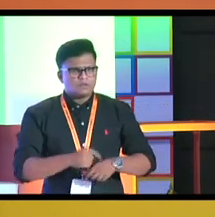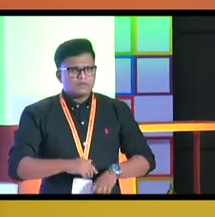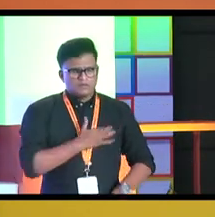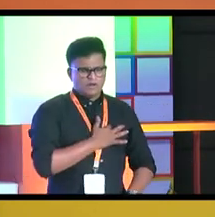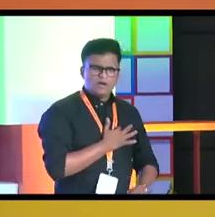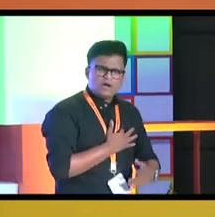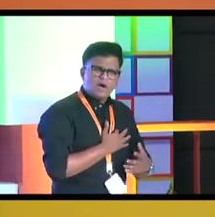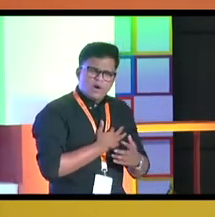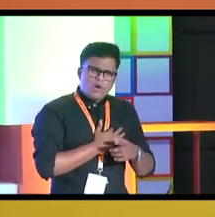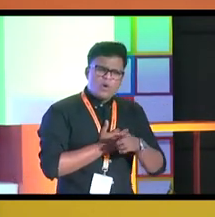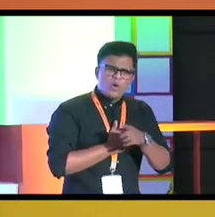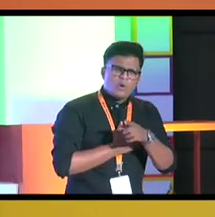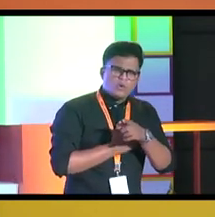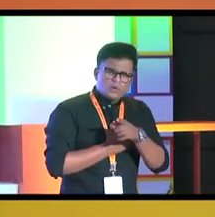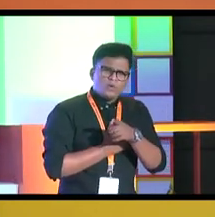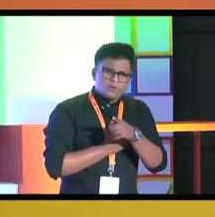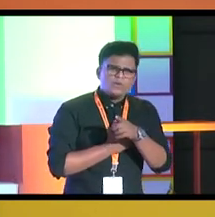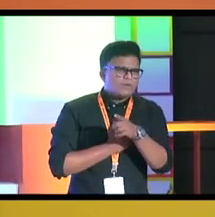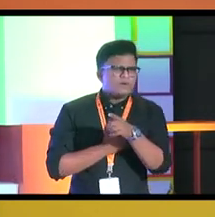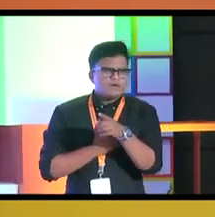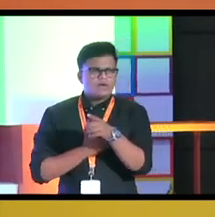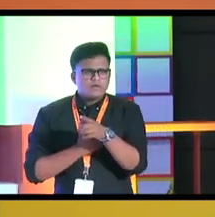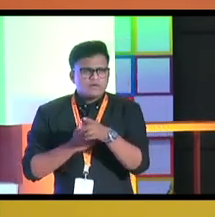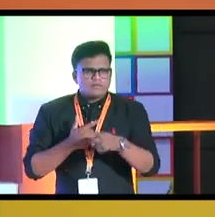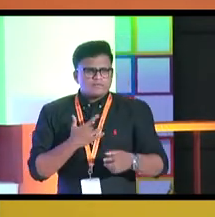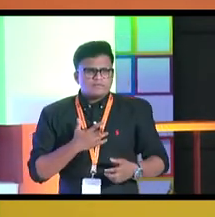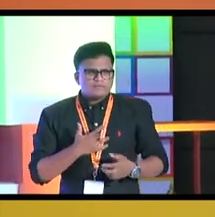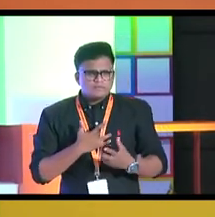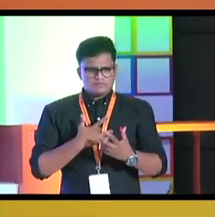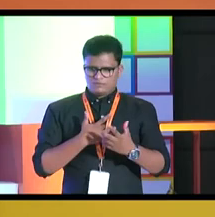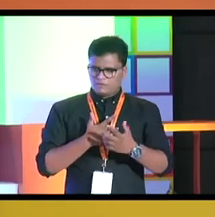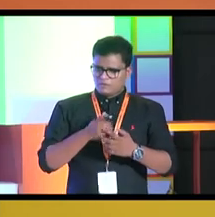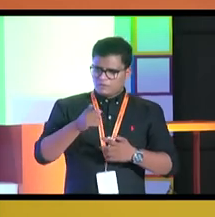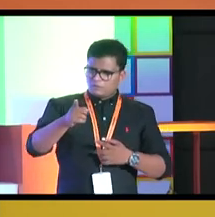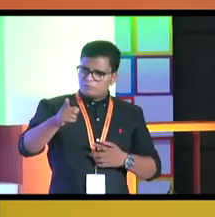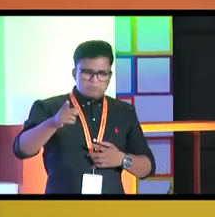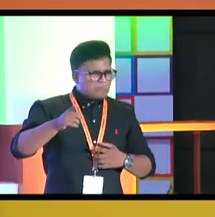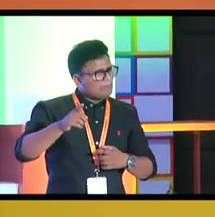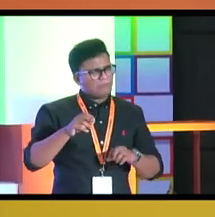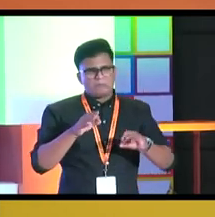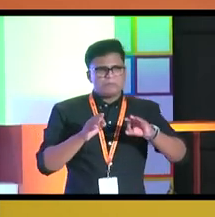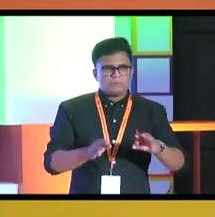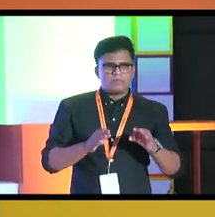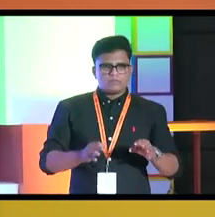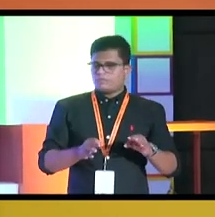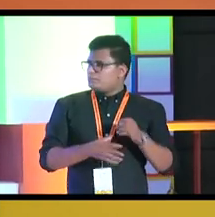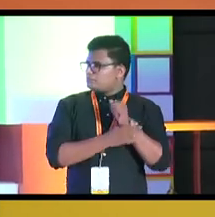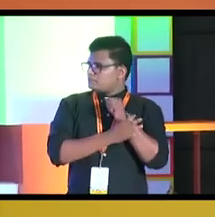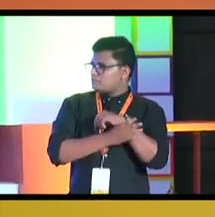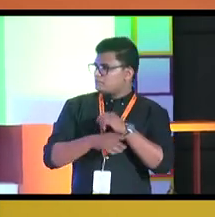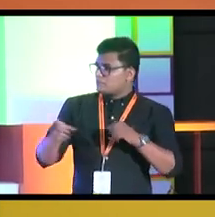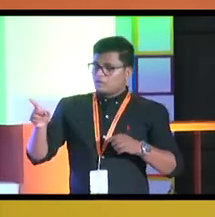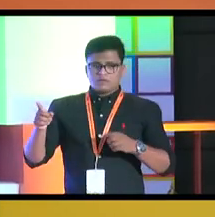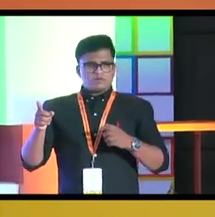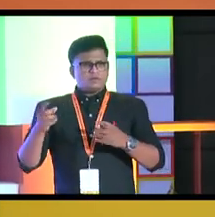वो स्थिति को बिल्कुल स्पष्ट रूप से हमारे सामने लाते हैं. तो ये बहुत ही इस मतलब इस जादू